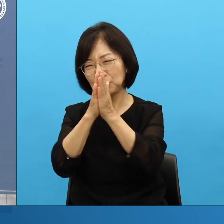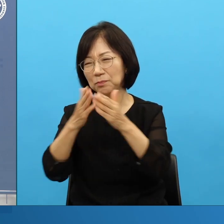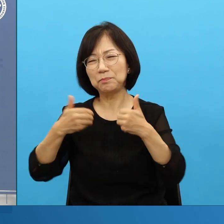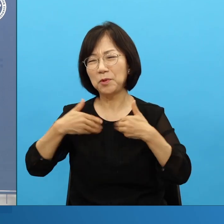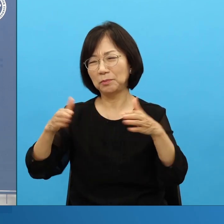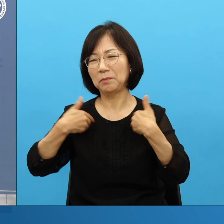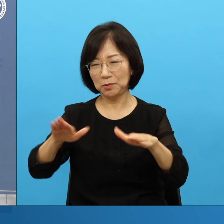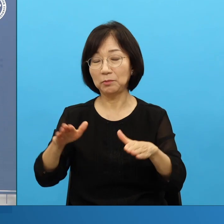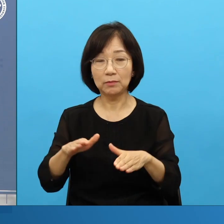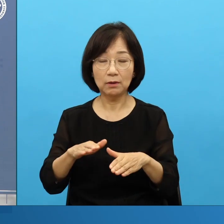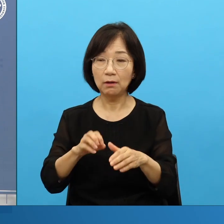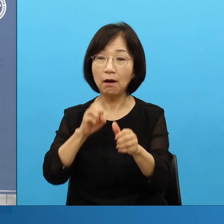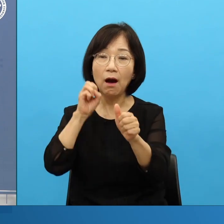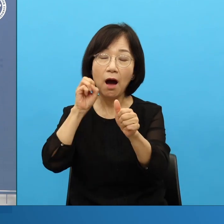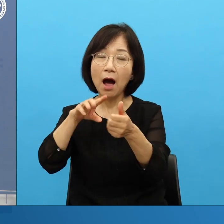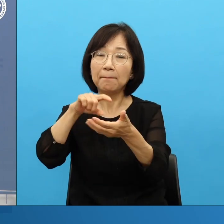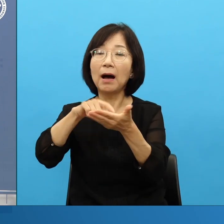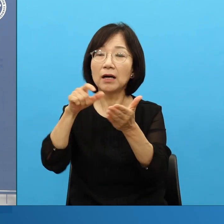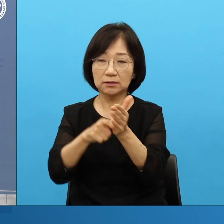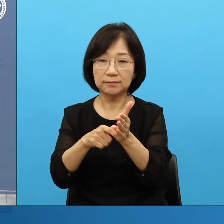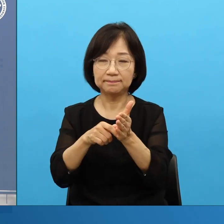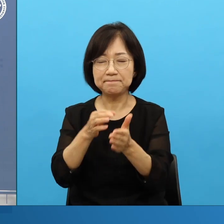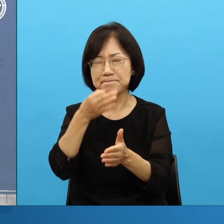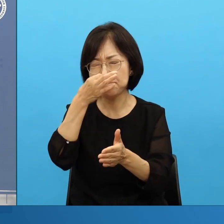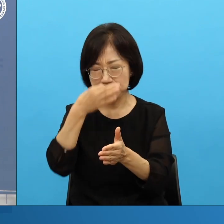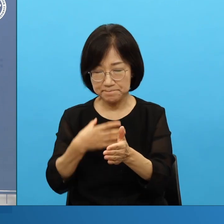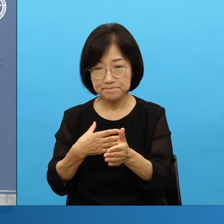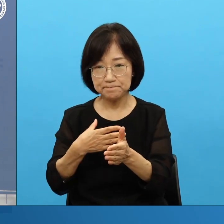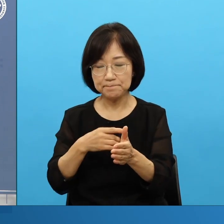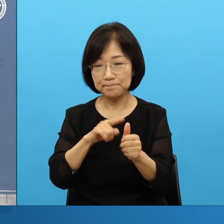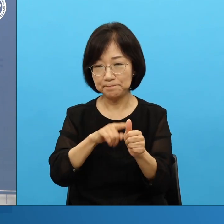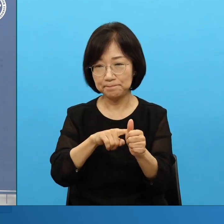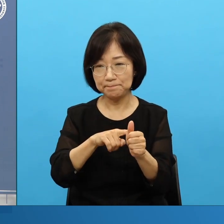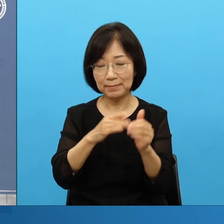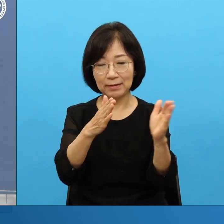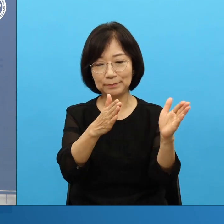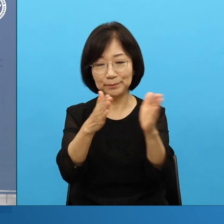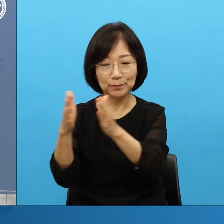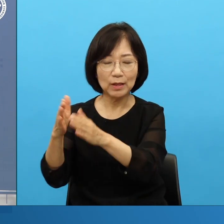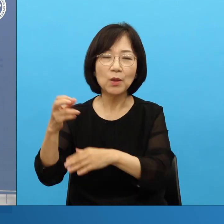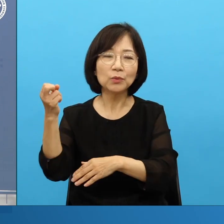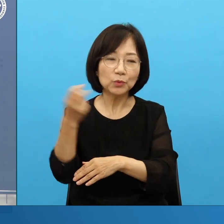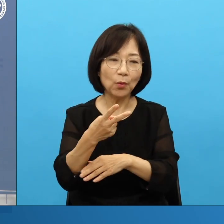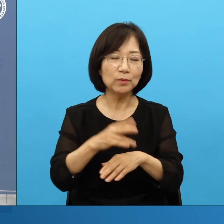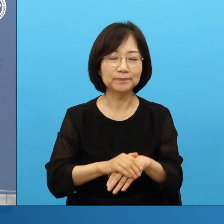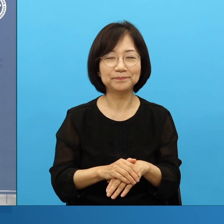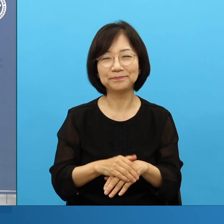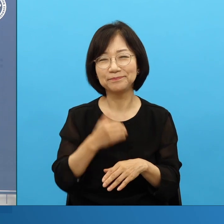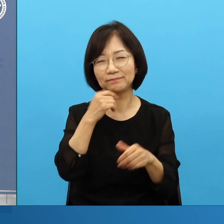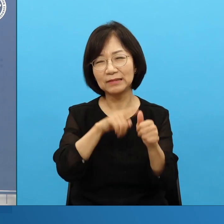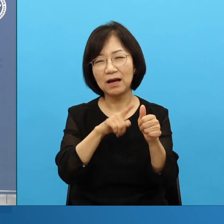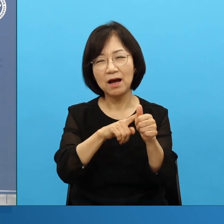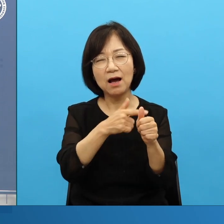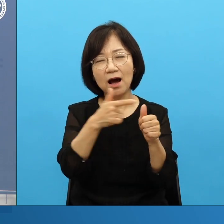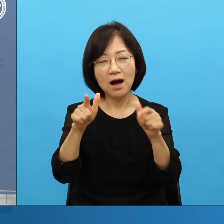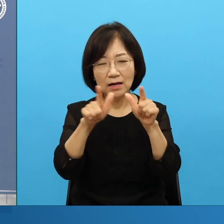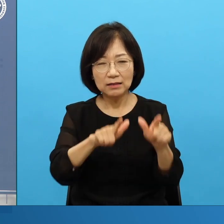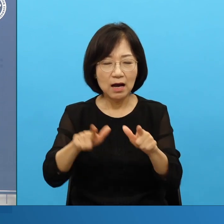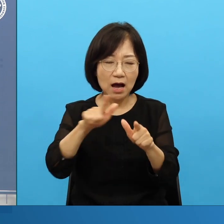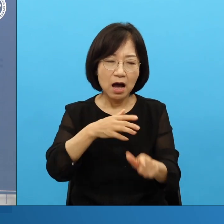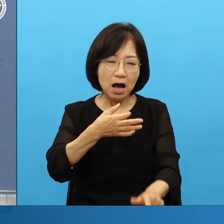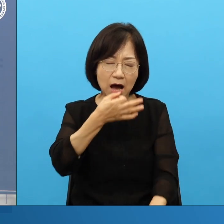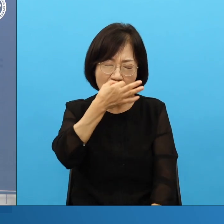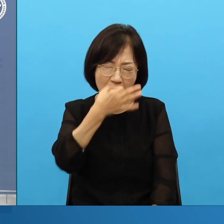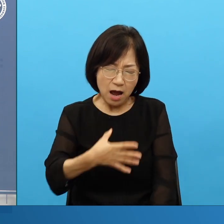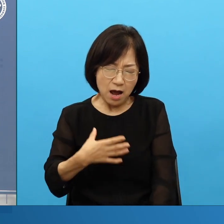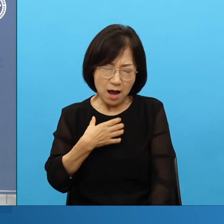아시다시피 너무 살기 힘드니까 나는 죽어야 되겠다. Some people, there is so much hardship and turmoil that they